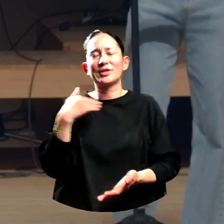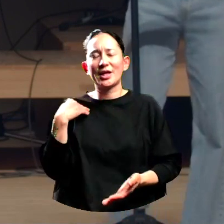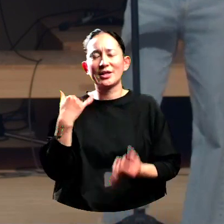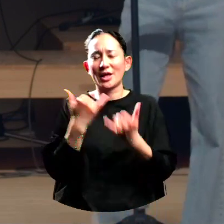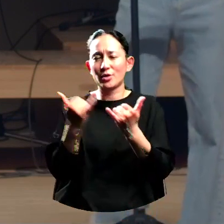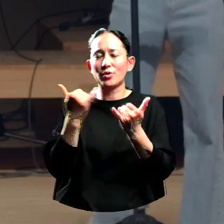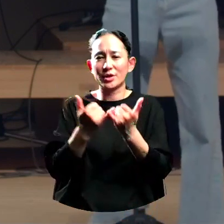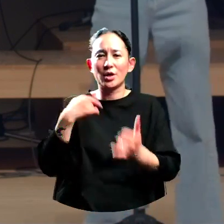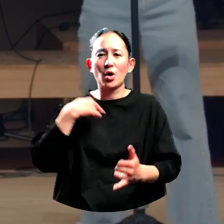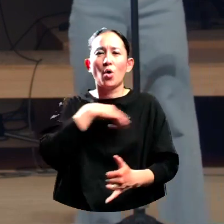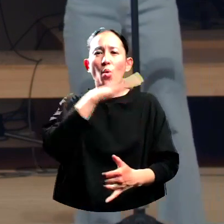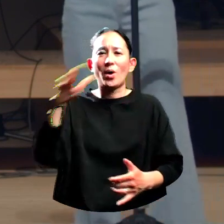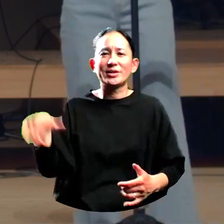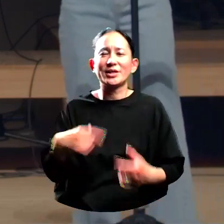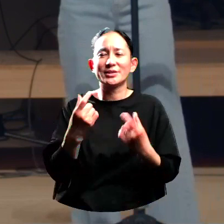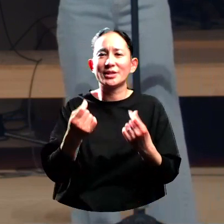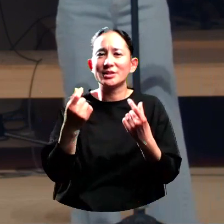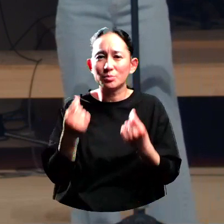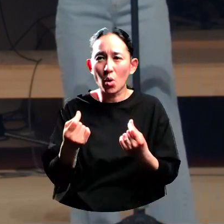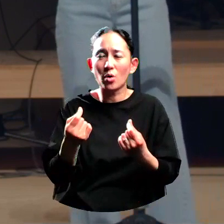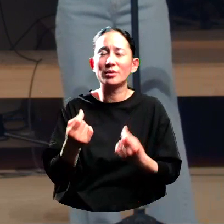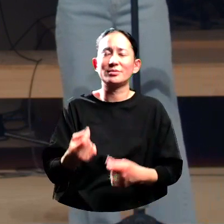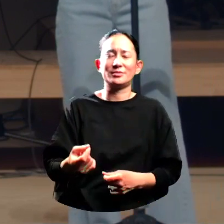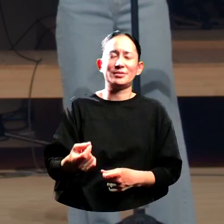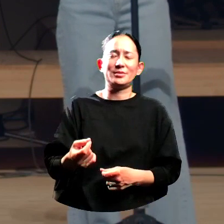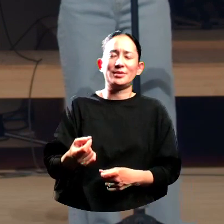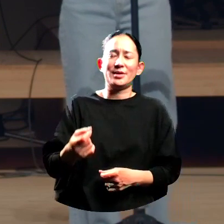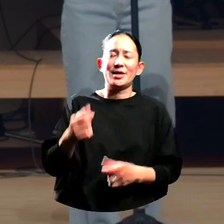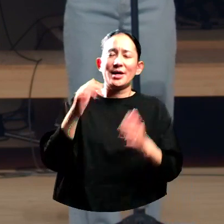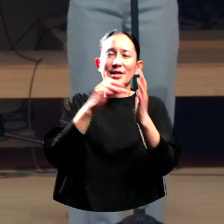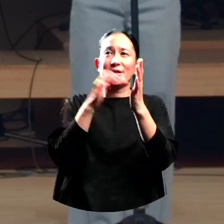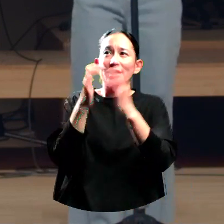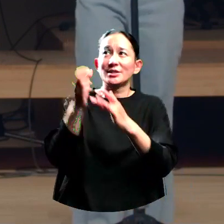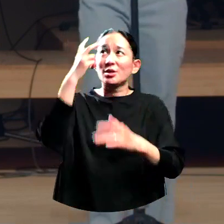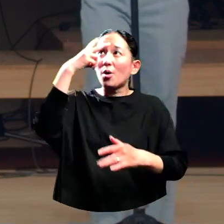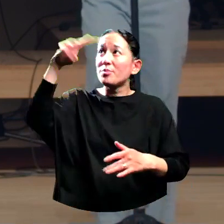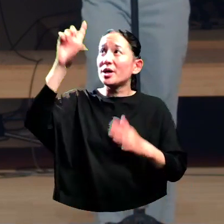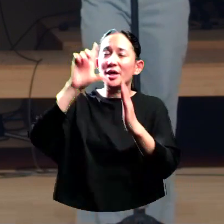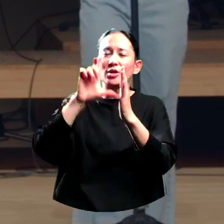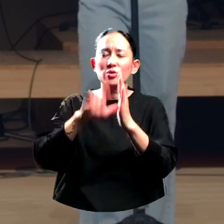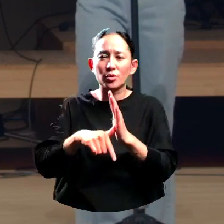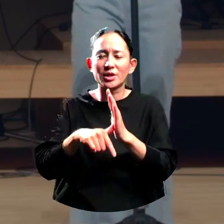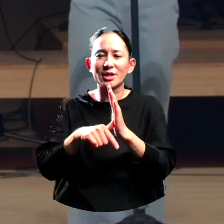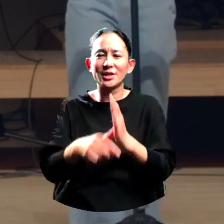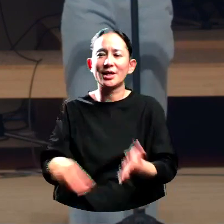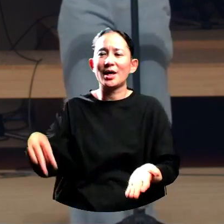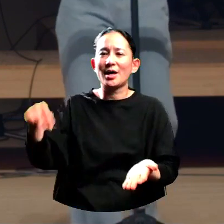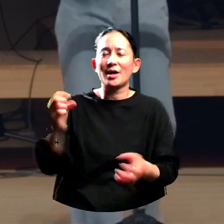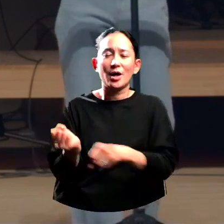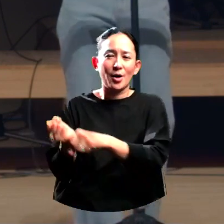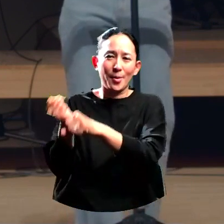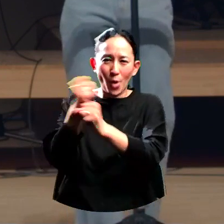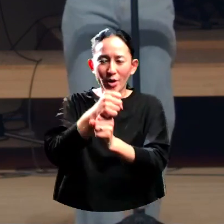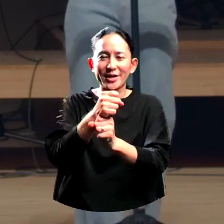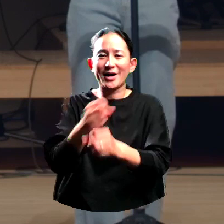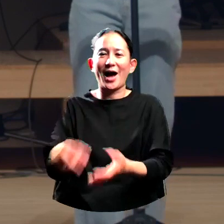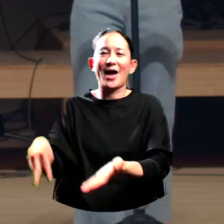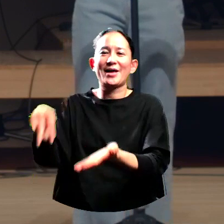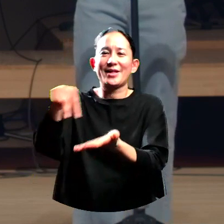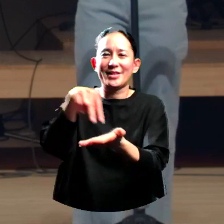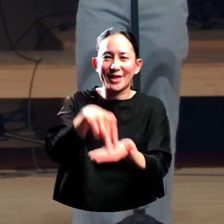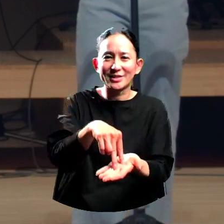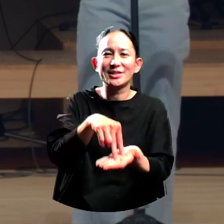たイエス様を信じるときに立ち上がることができるんです。 Just as Handel had go back up from